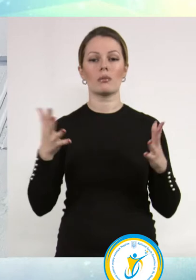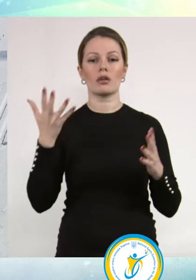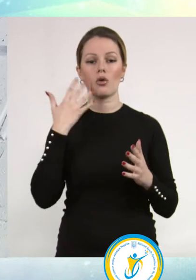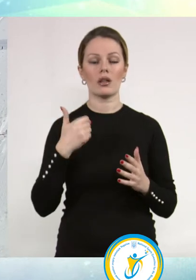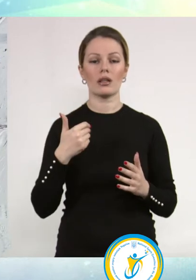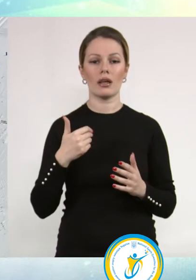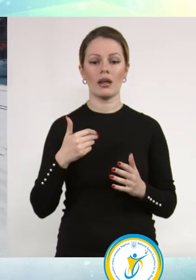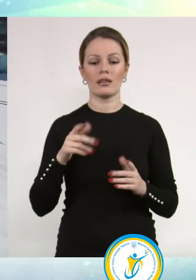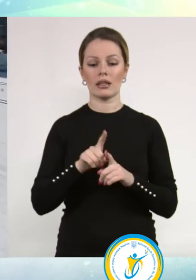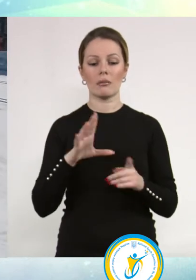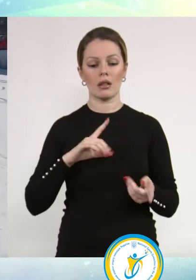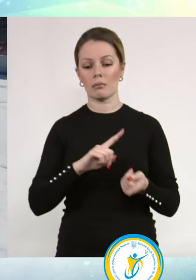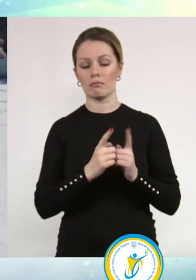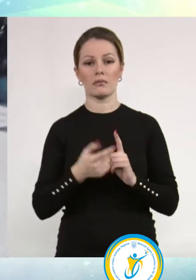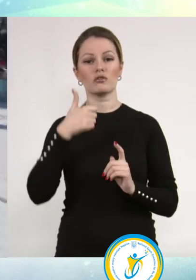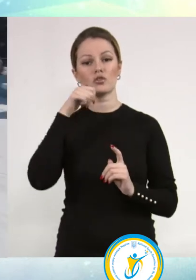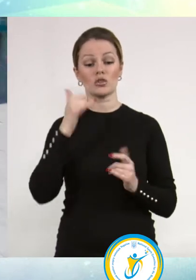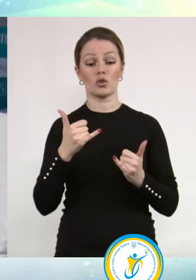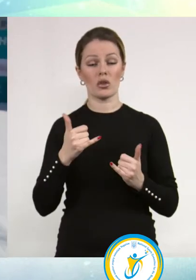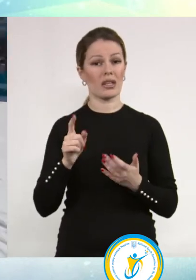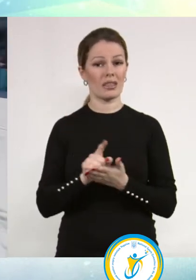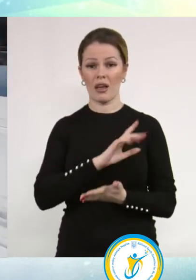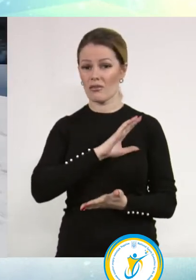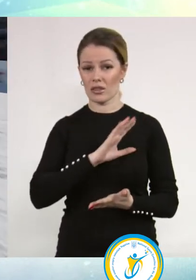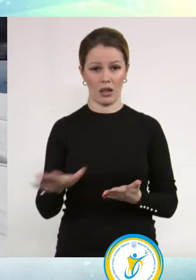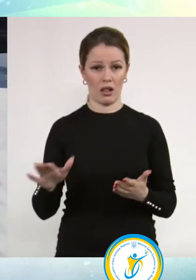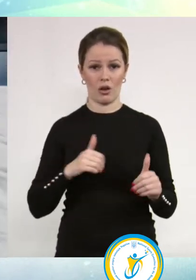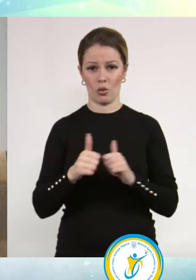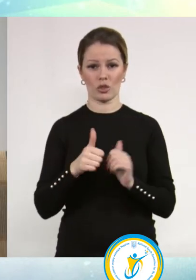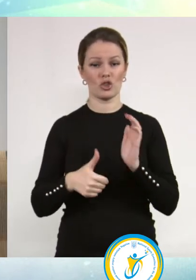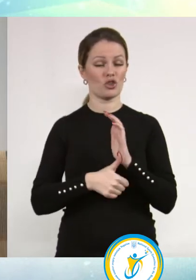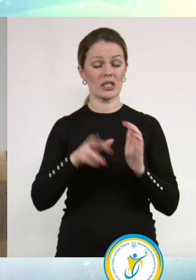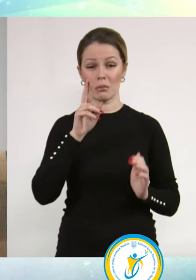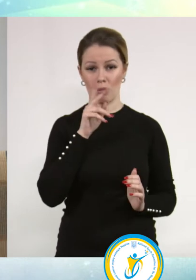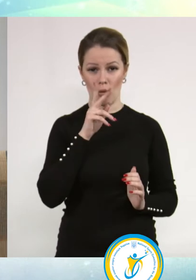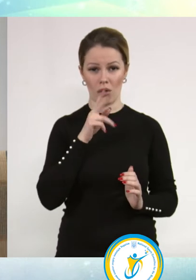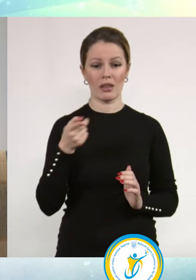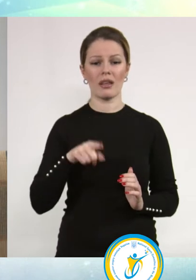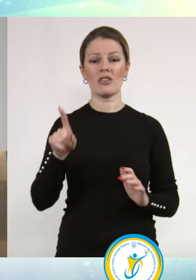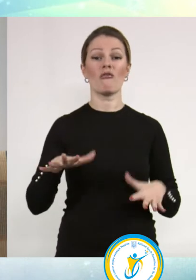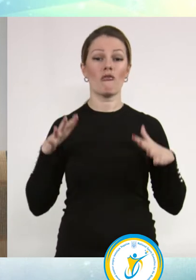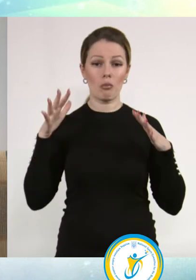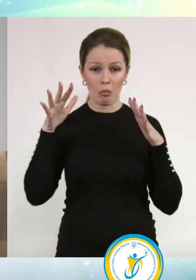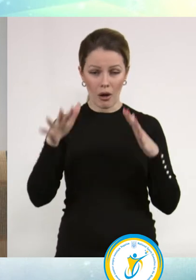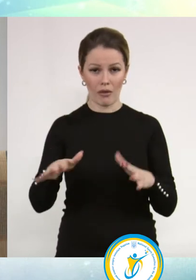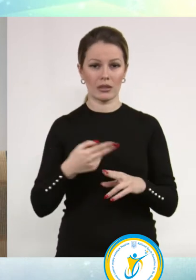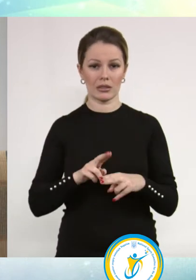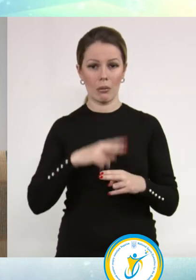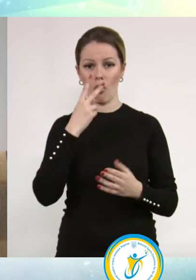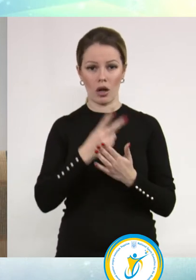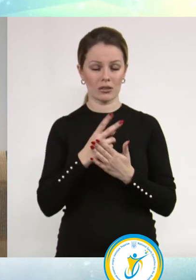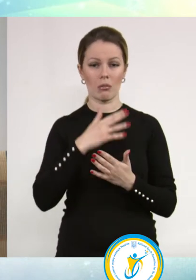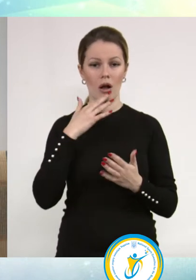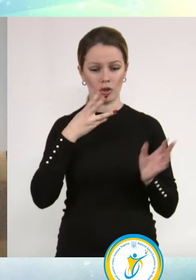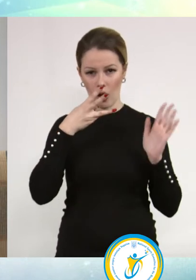ось таке перевтілення? Сьогодні невдала гонка, 6 промахів. Навіть він впав, і це показували